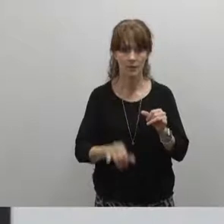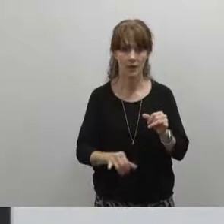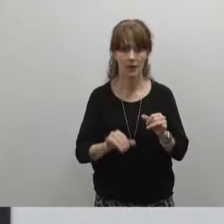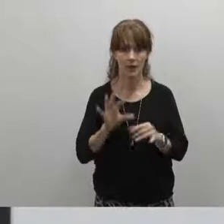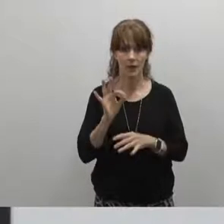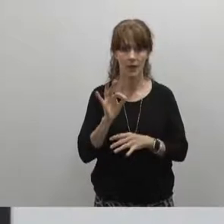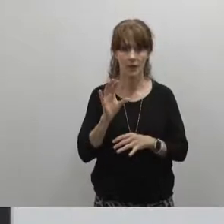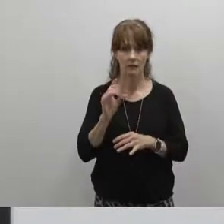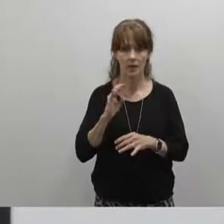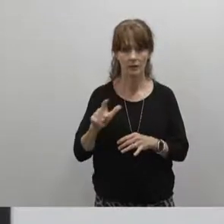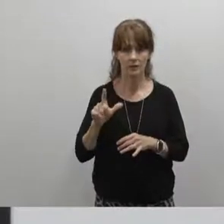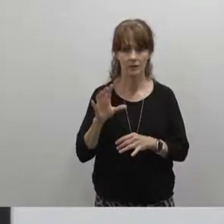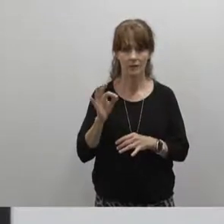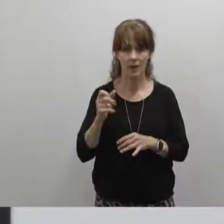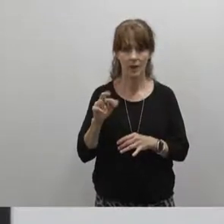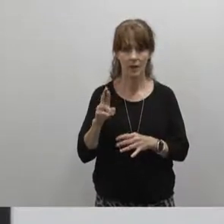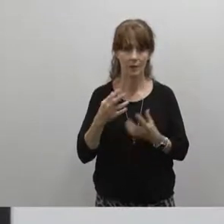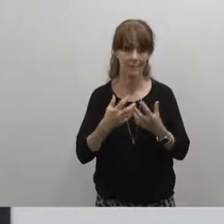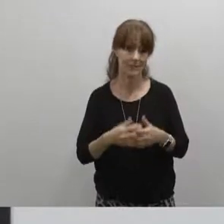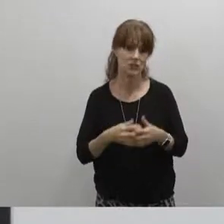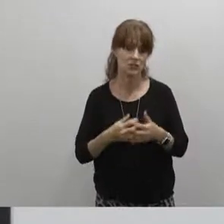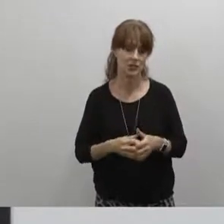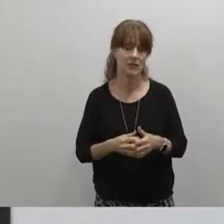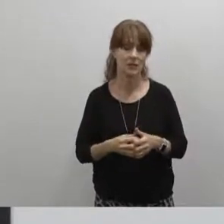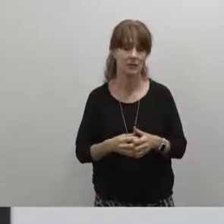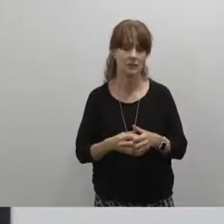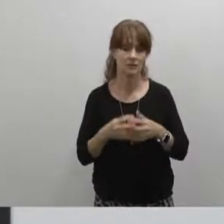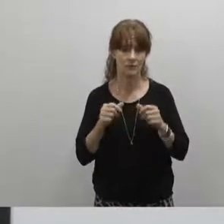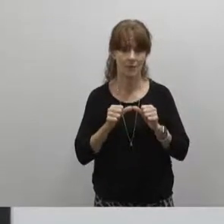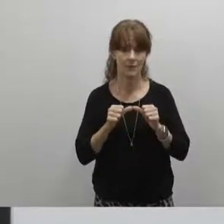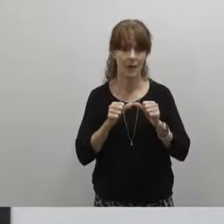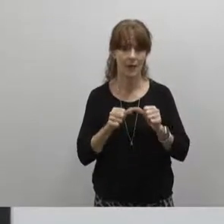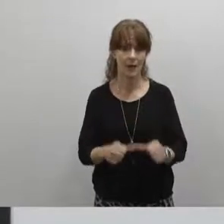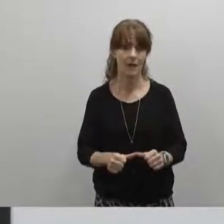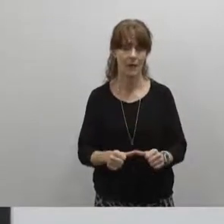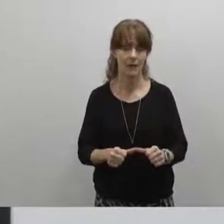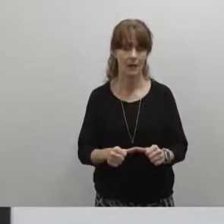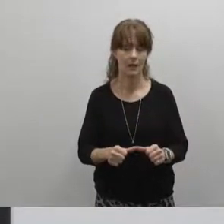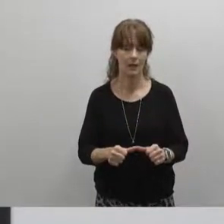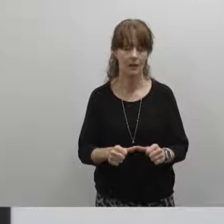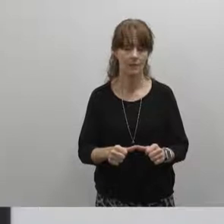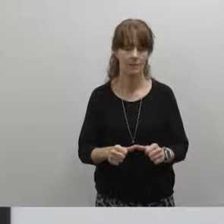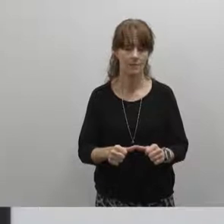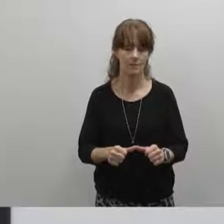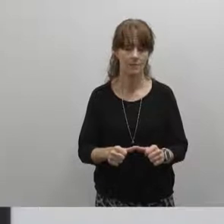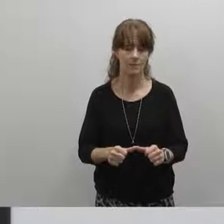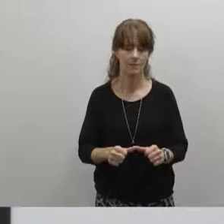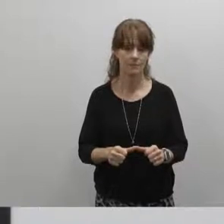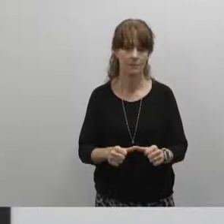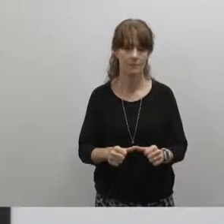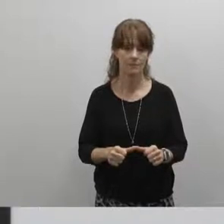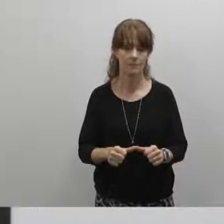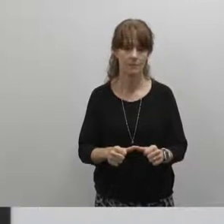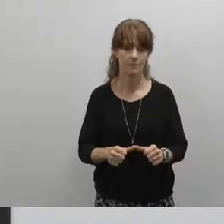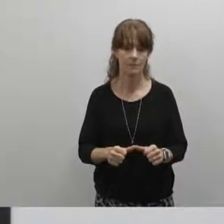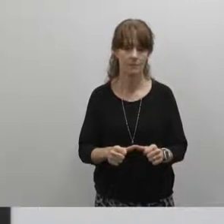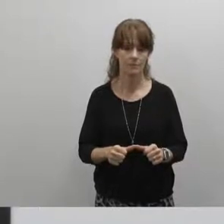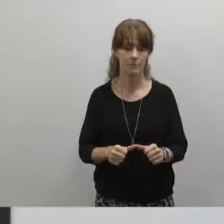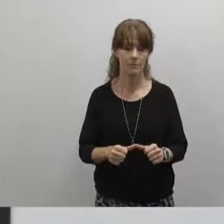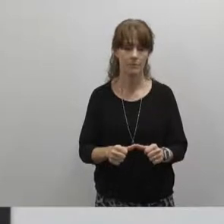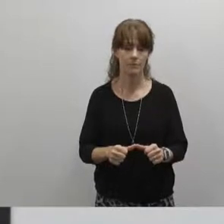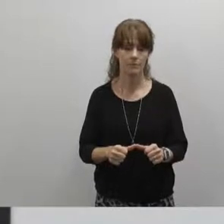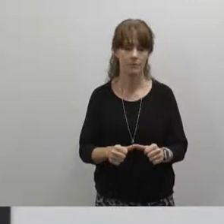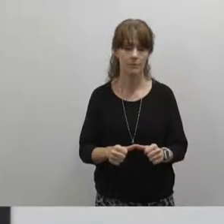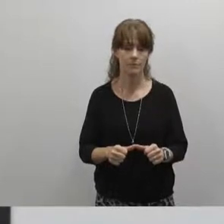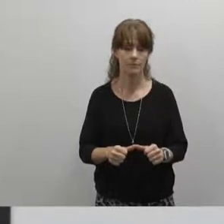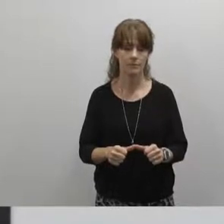bởi sân chia dương pra cái hào thả tạm lạc nà sắp thang ấy nè cứ thả vì chết tạ tầm lấy nè vì chết tạ cao này đối chứ này dương trời tài chứa rô mà sưu bài chứ này bật